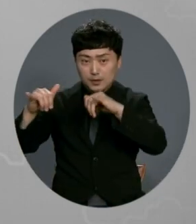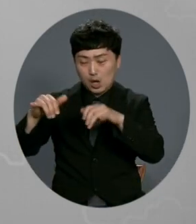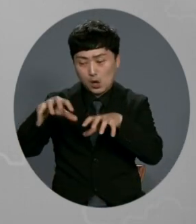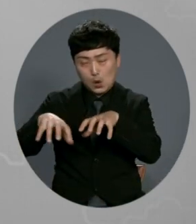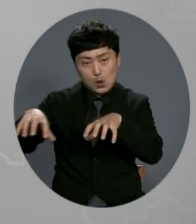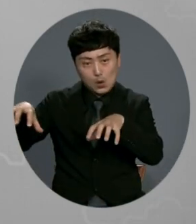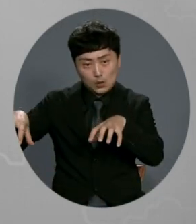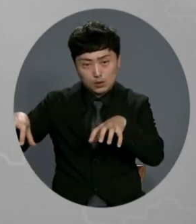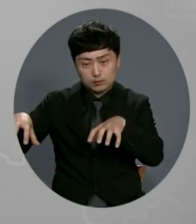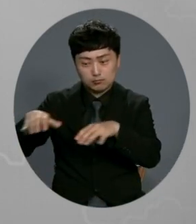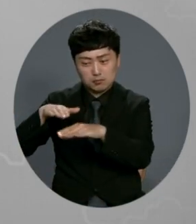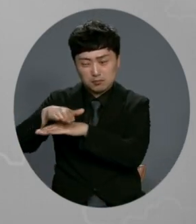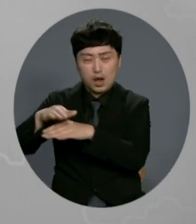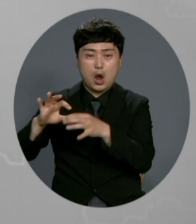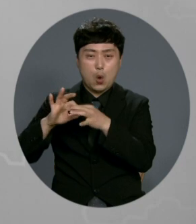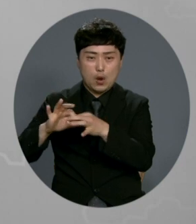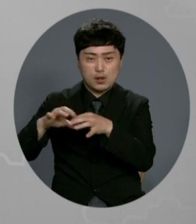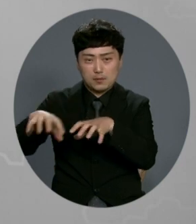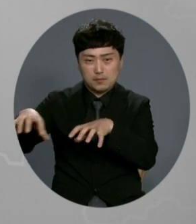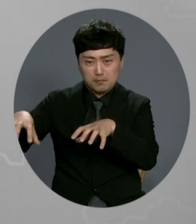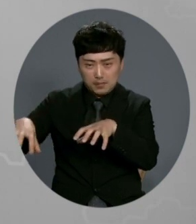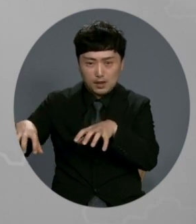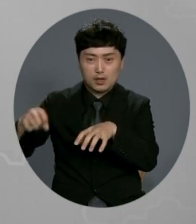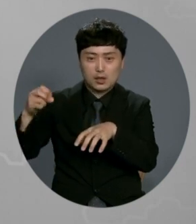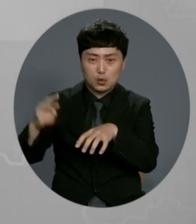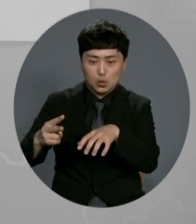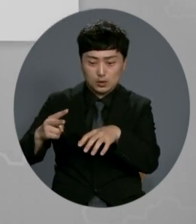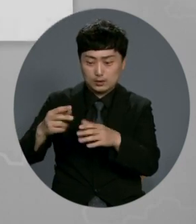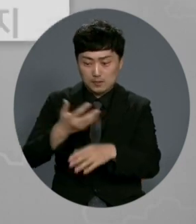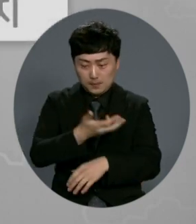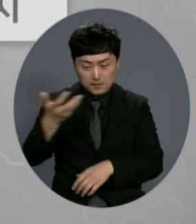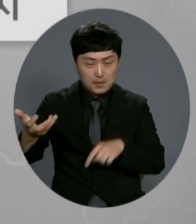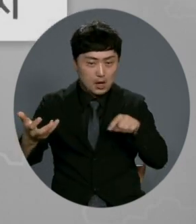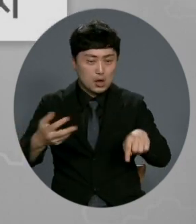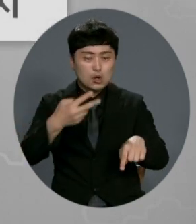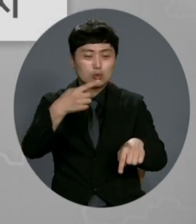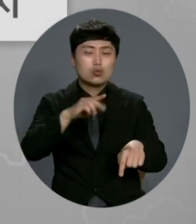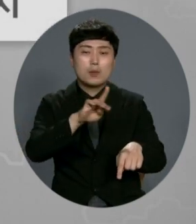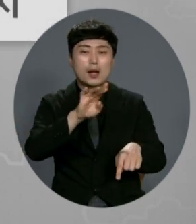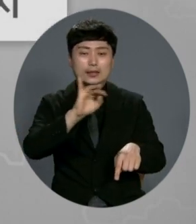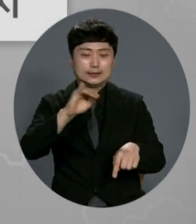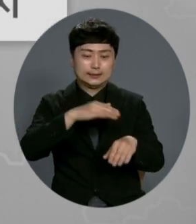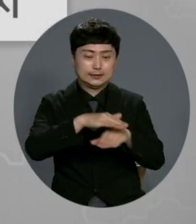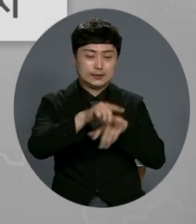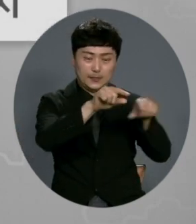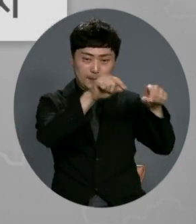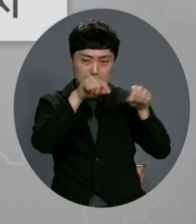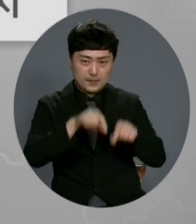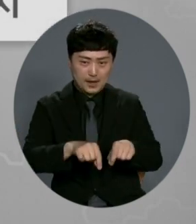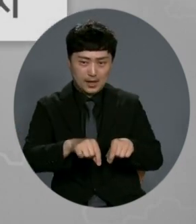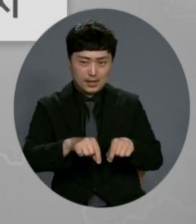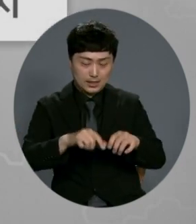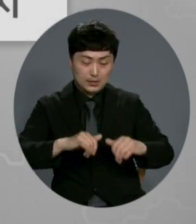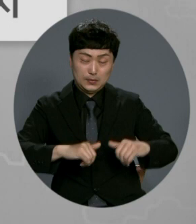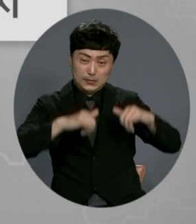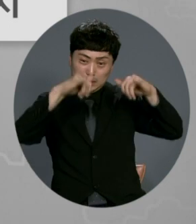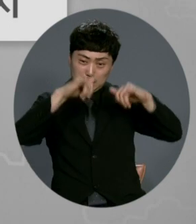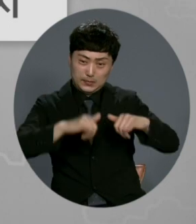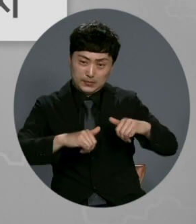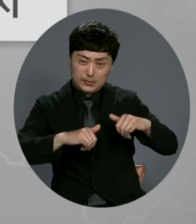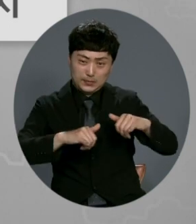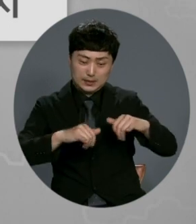모빌리티 클러스터 등을 구축할 예정이고 기존 공항터는 두바이식으로 개발할 예정으로 도심 항공교통이